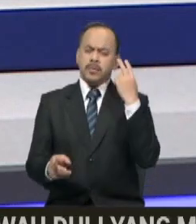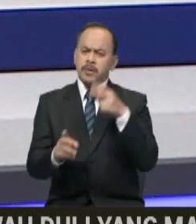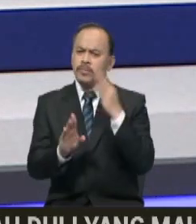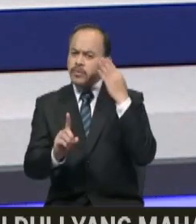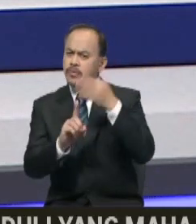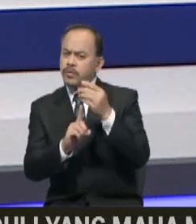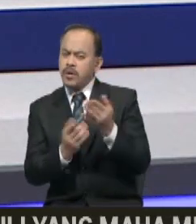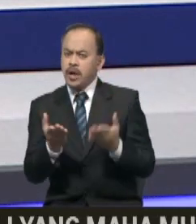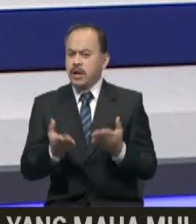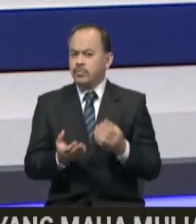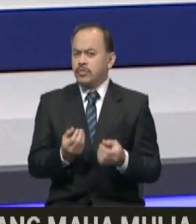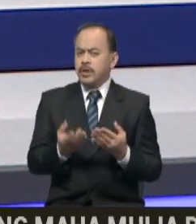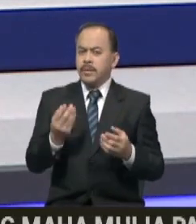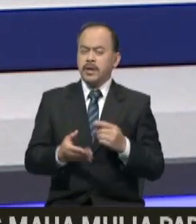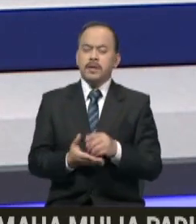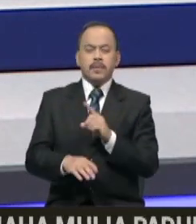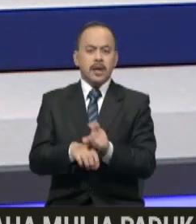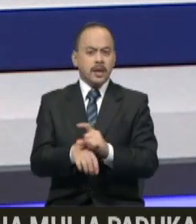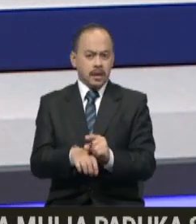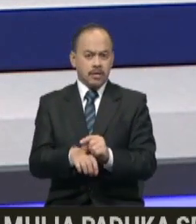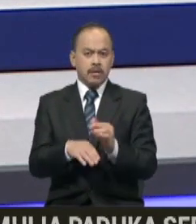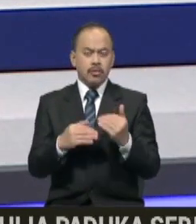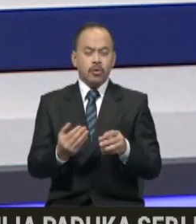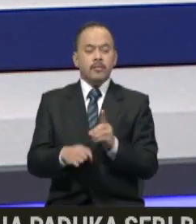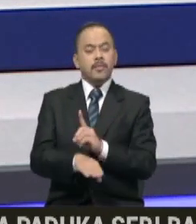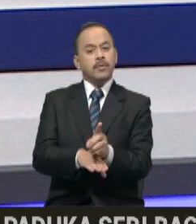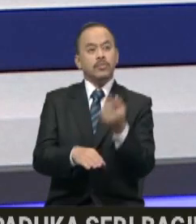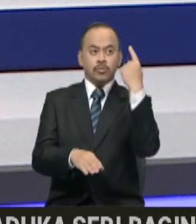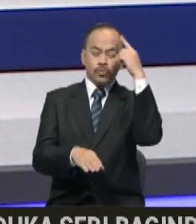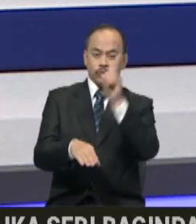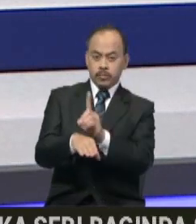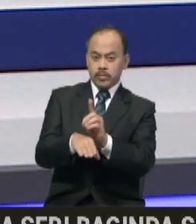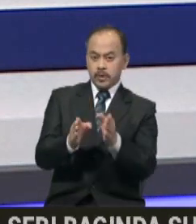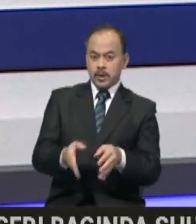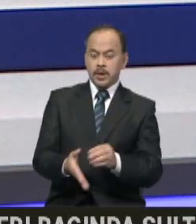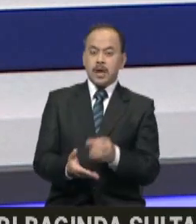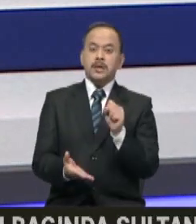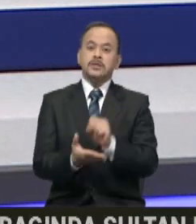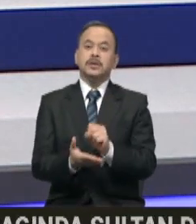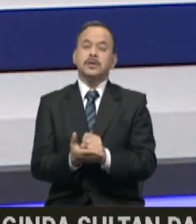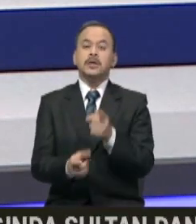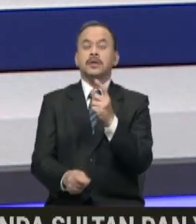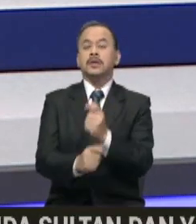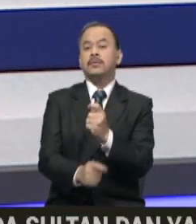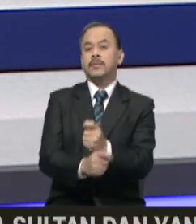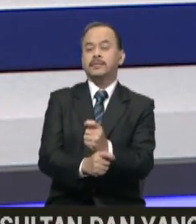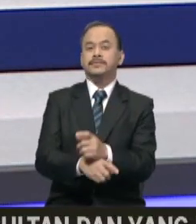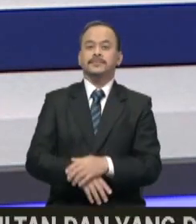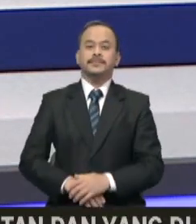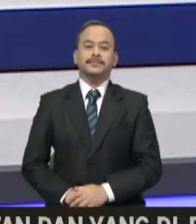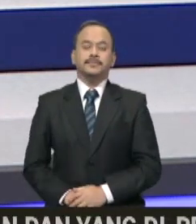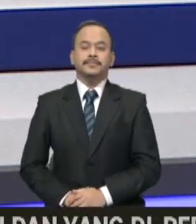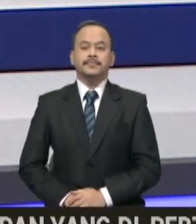memastikan alat sukat dan timbang yang digunakan untuk perdagangan adalah sah, tepat dan berdaftar dengan unit